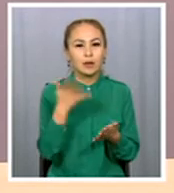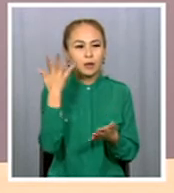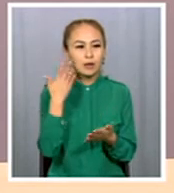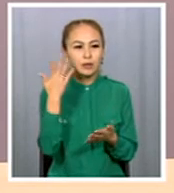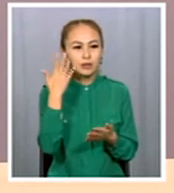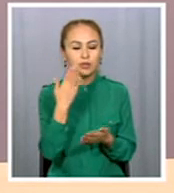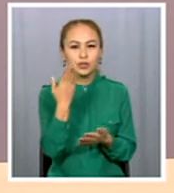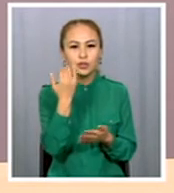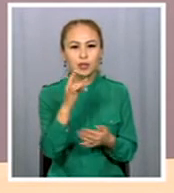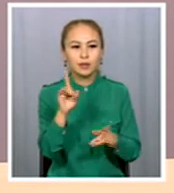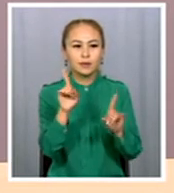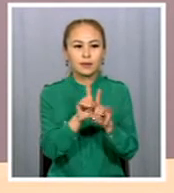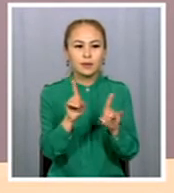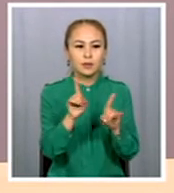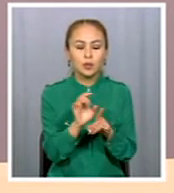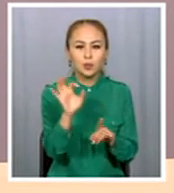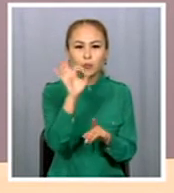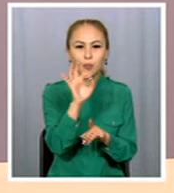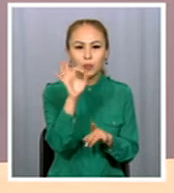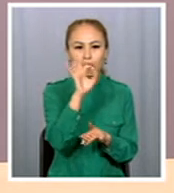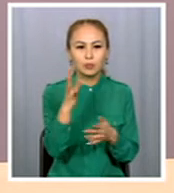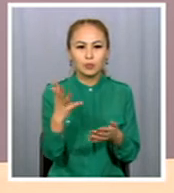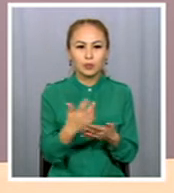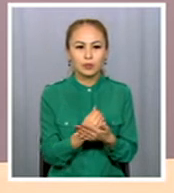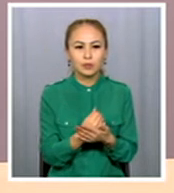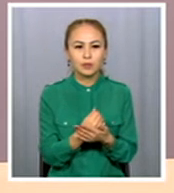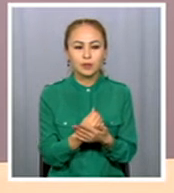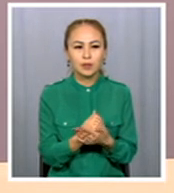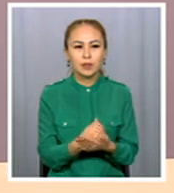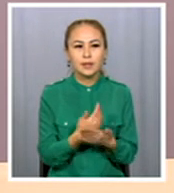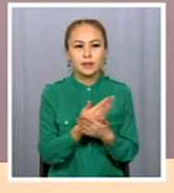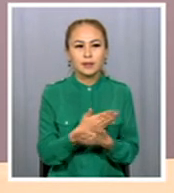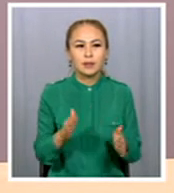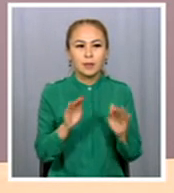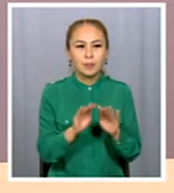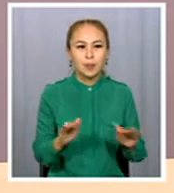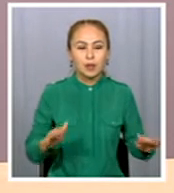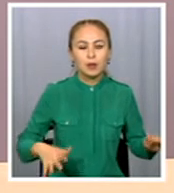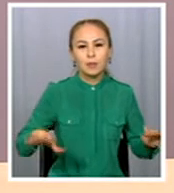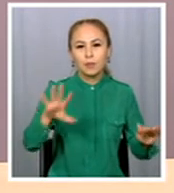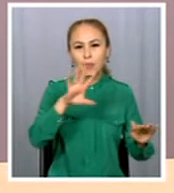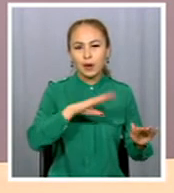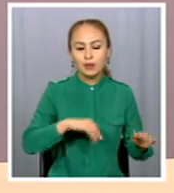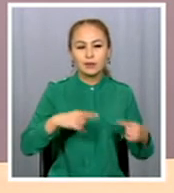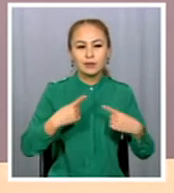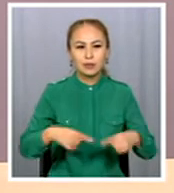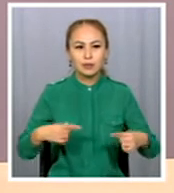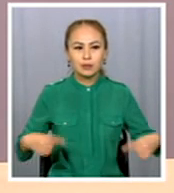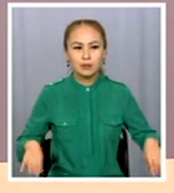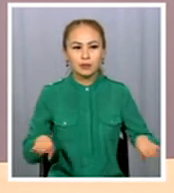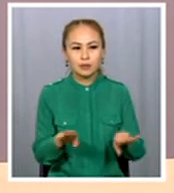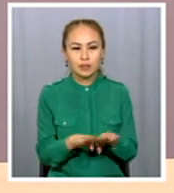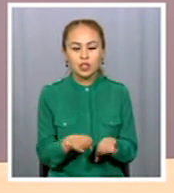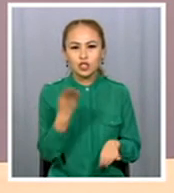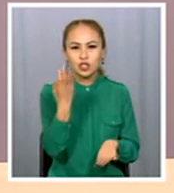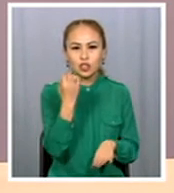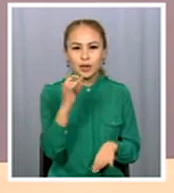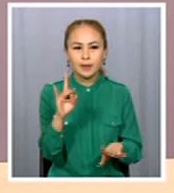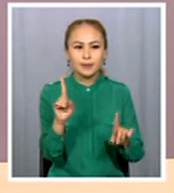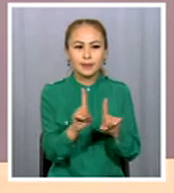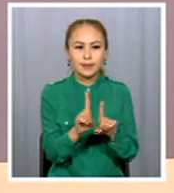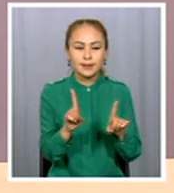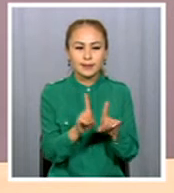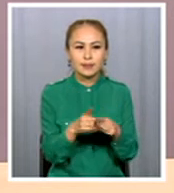шар тәрізді дөңгелек болды. Балалар, барлық заттар шар тәрізді